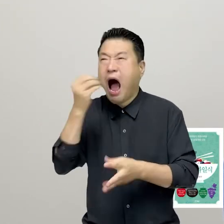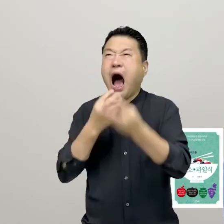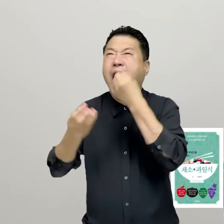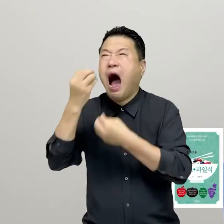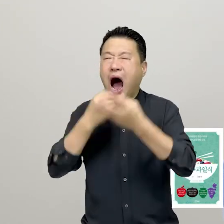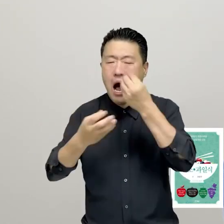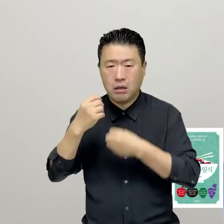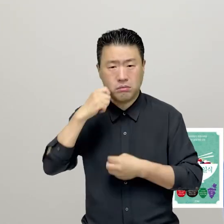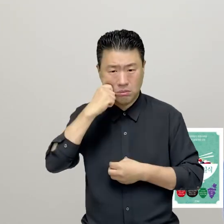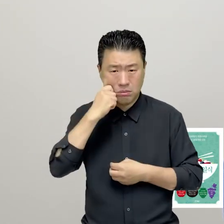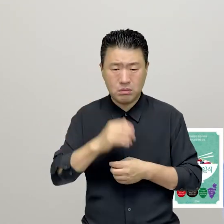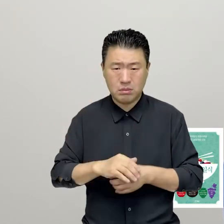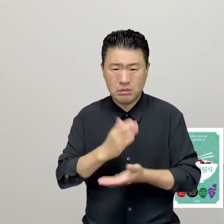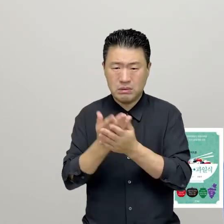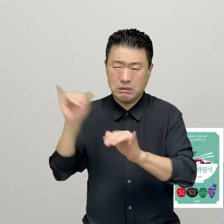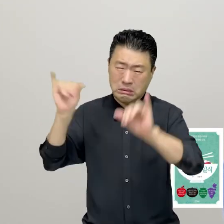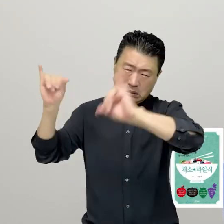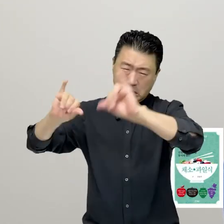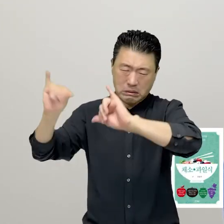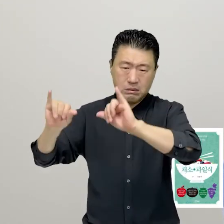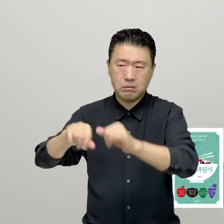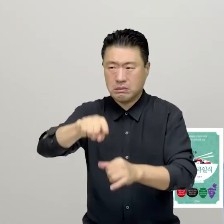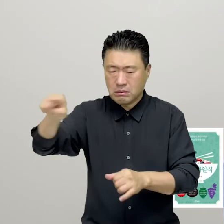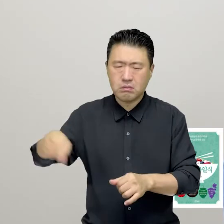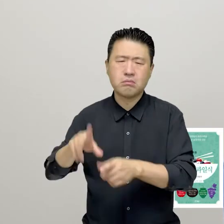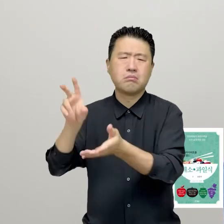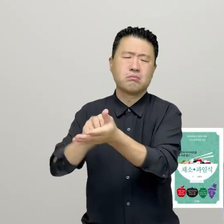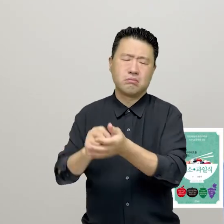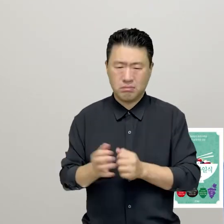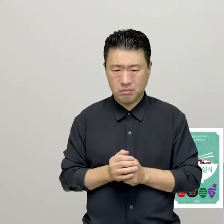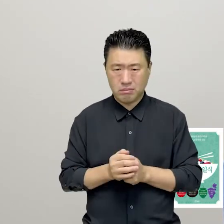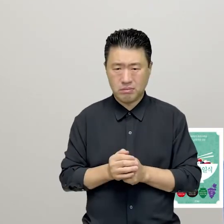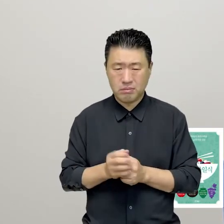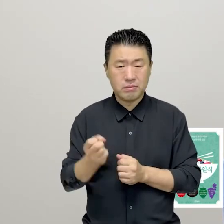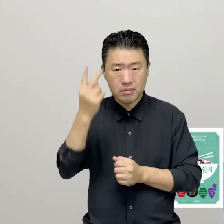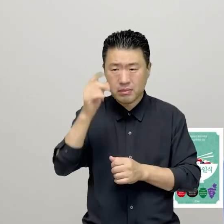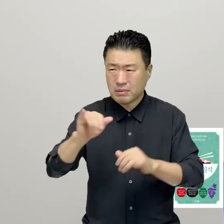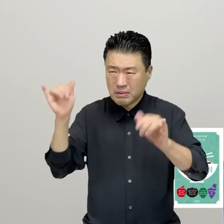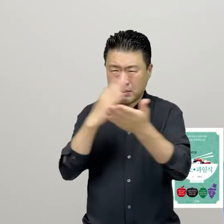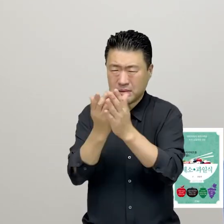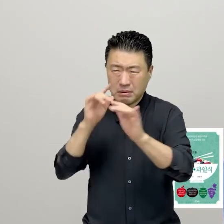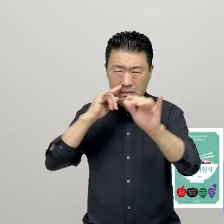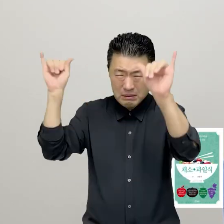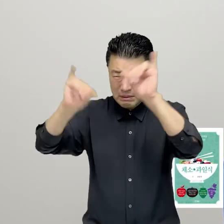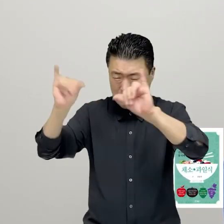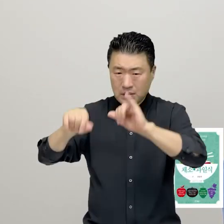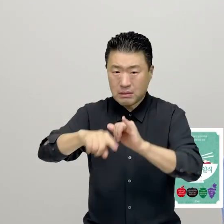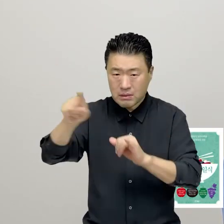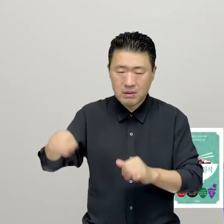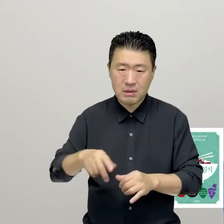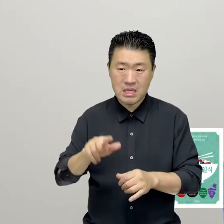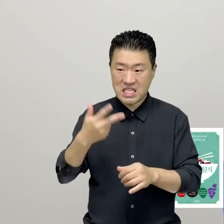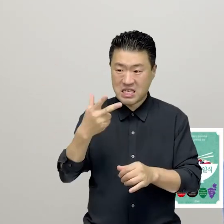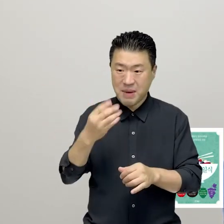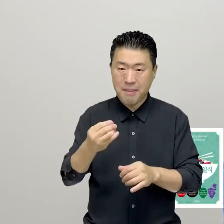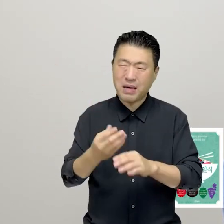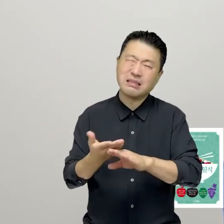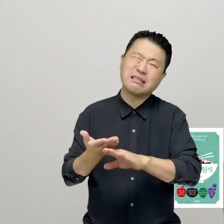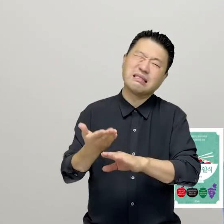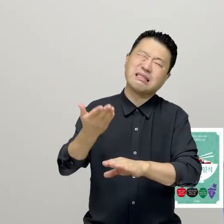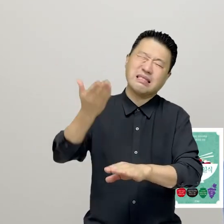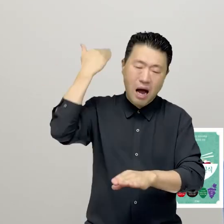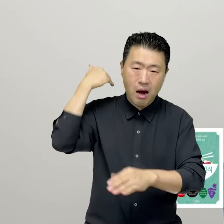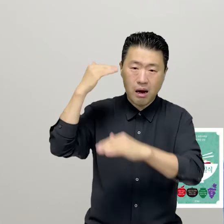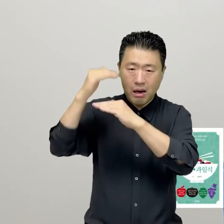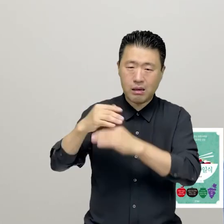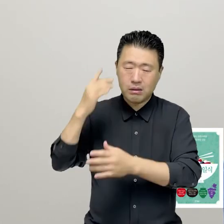덩어리로 이해하셔도 되고요. 각종 화학 첨가제를 의미합니다. 이러한 각종 화학 첨가제는 700만 년이라는